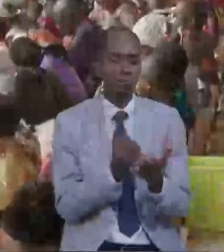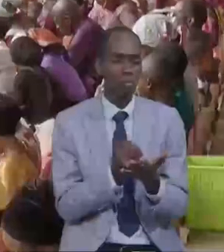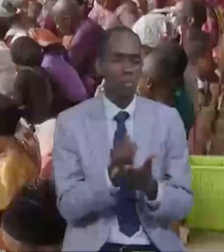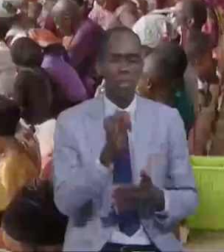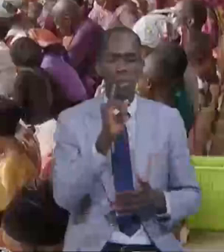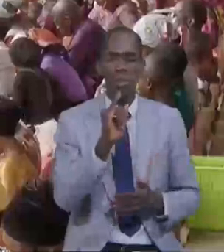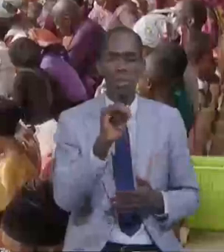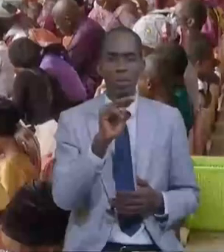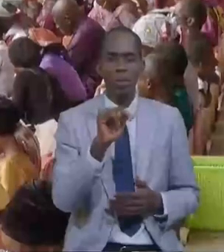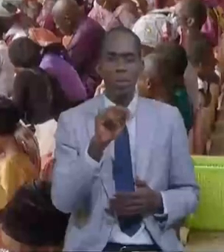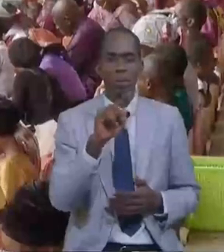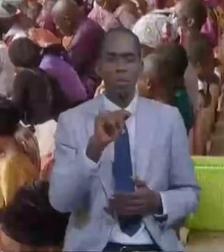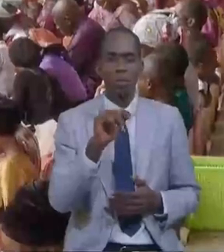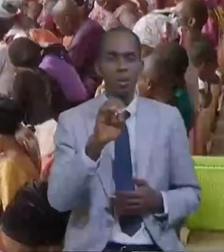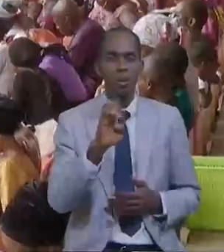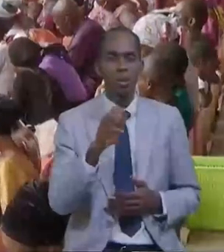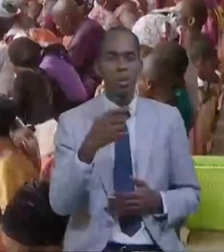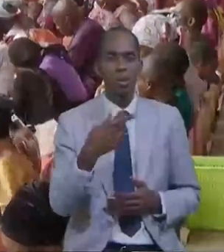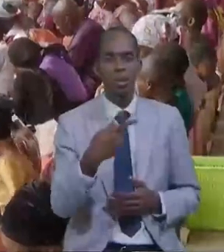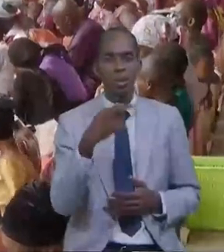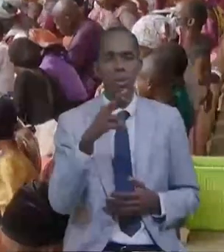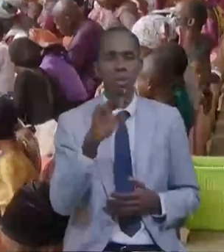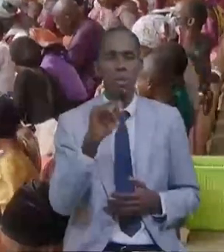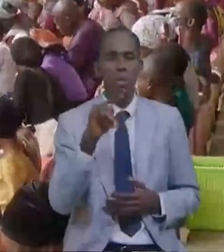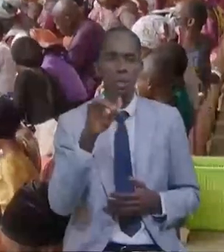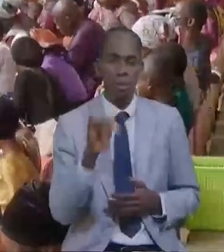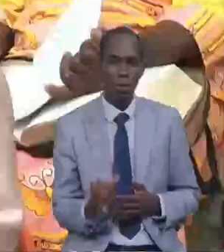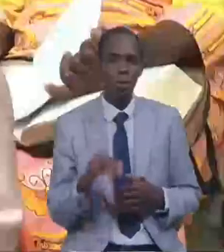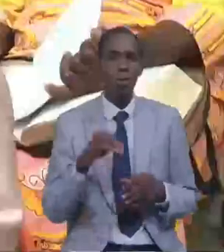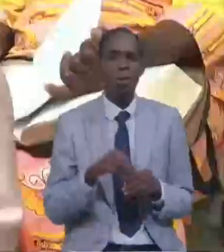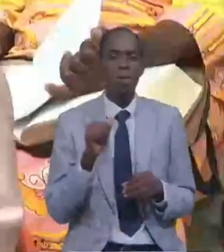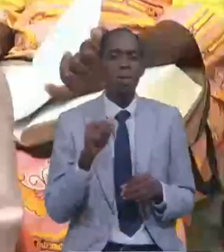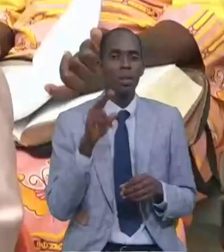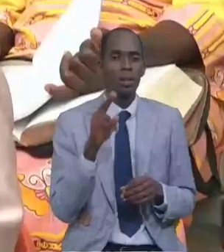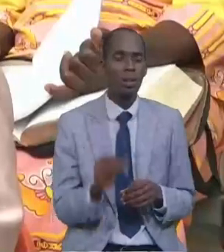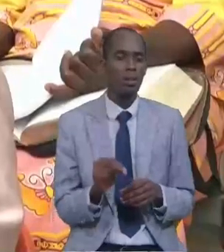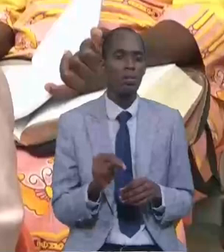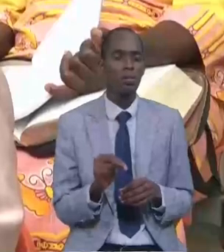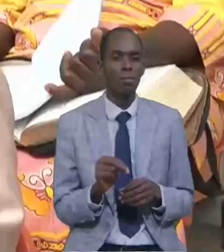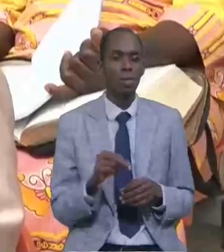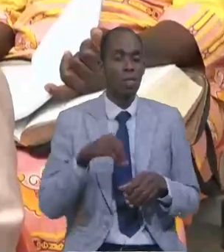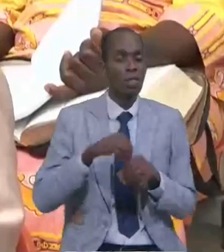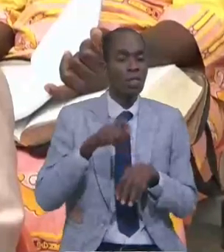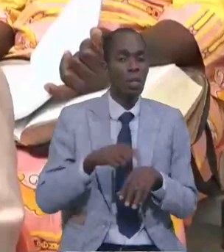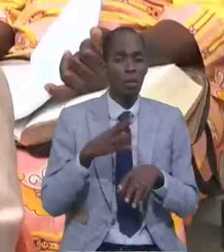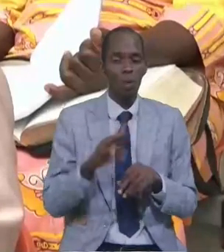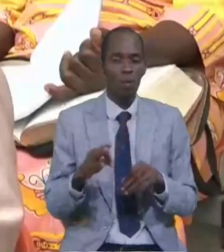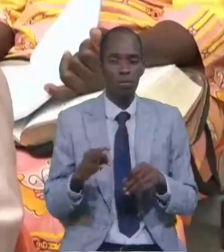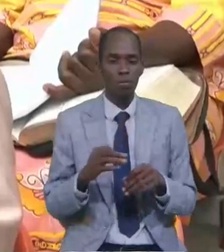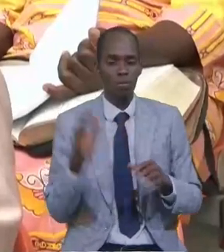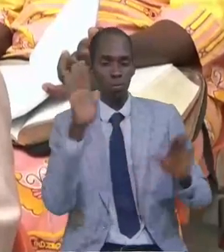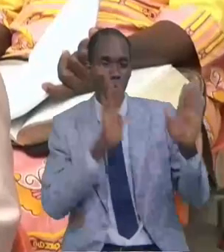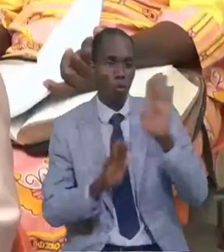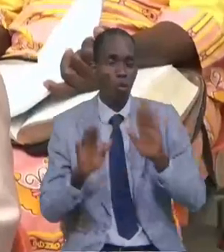Dans les crises d'affliction, quand un homme sanctifié, une femme sanctifiée, passe